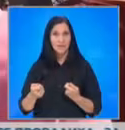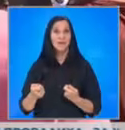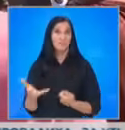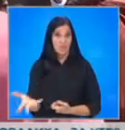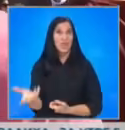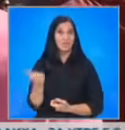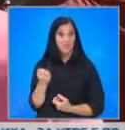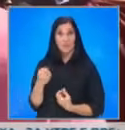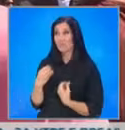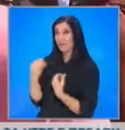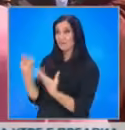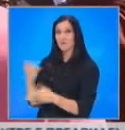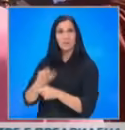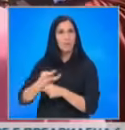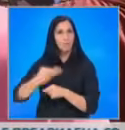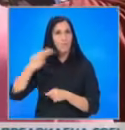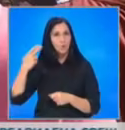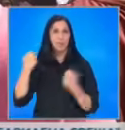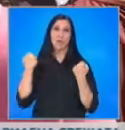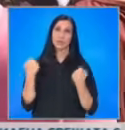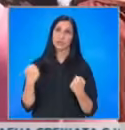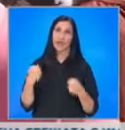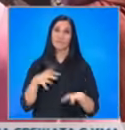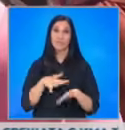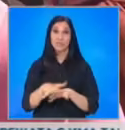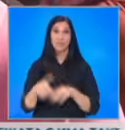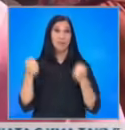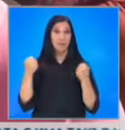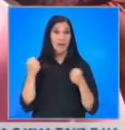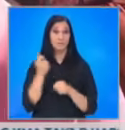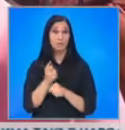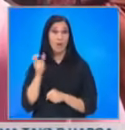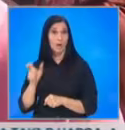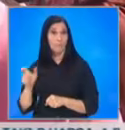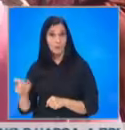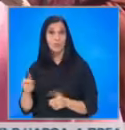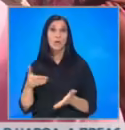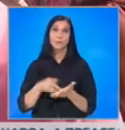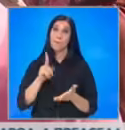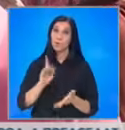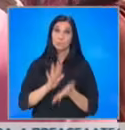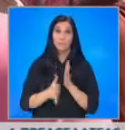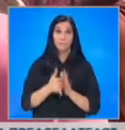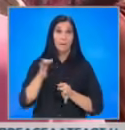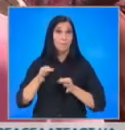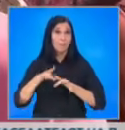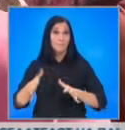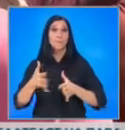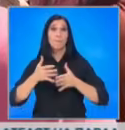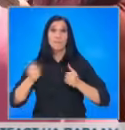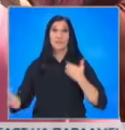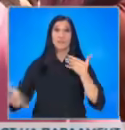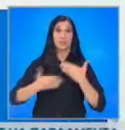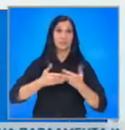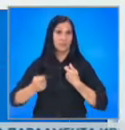ги вземат, да ги дадат на болниците, на здравната система, на здравните работници, за да се справим с пандемията, без да затваряме